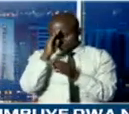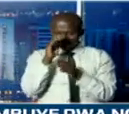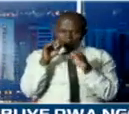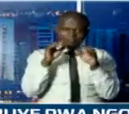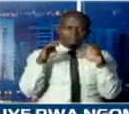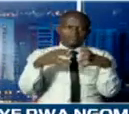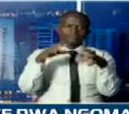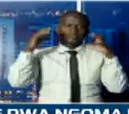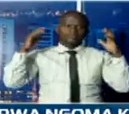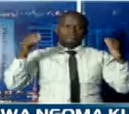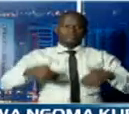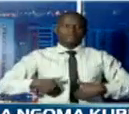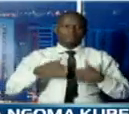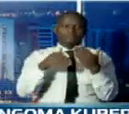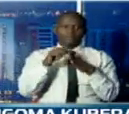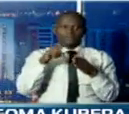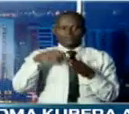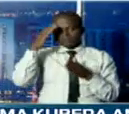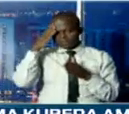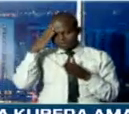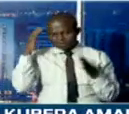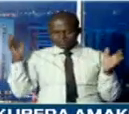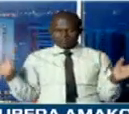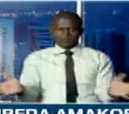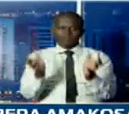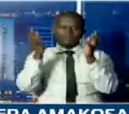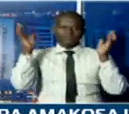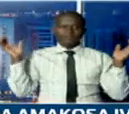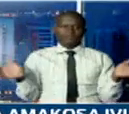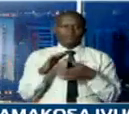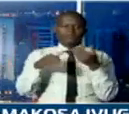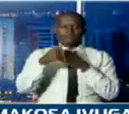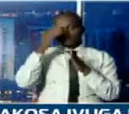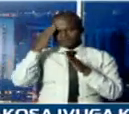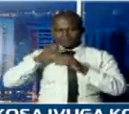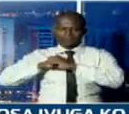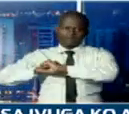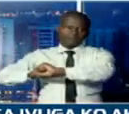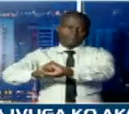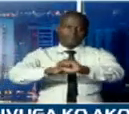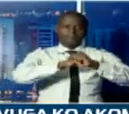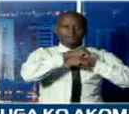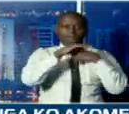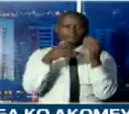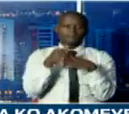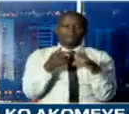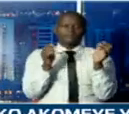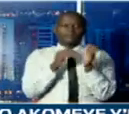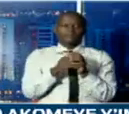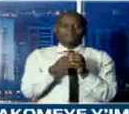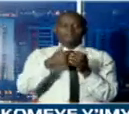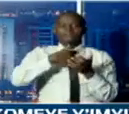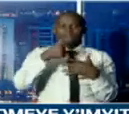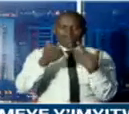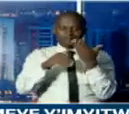kinini cy'urubyiruko kiyamenya, kiyakangurirwa, kikamenya kuyasigasira, ariko kikagira